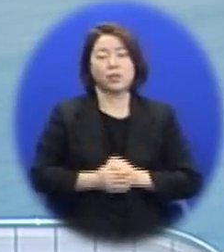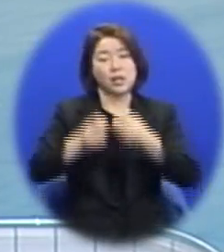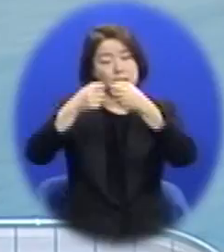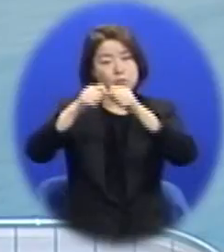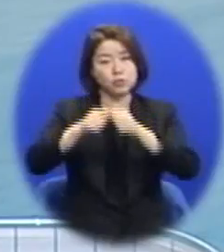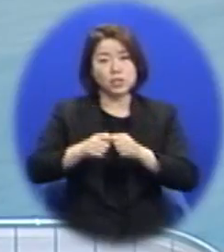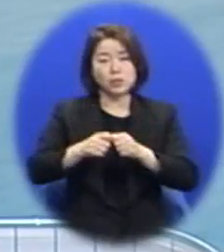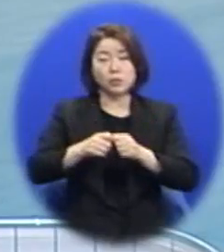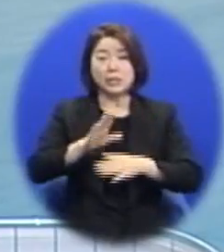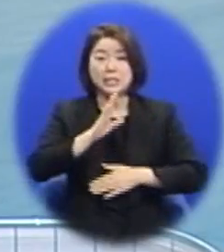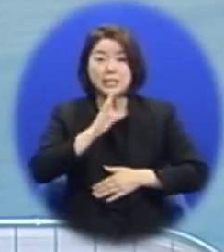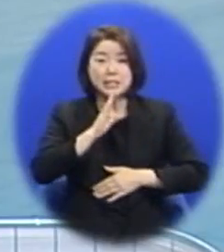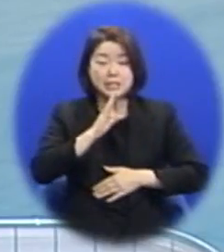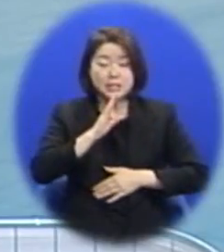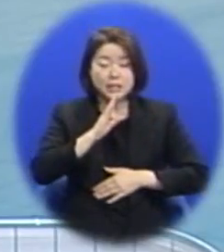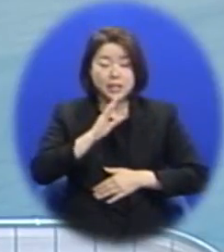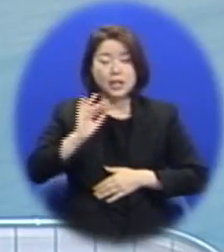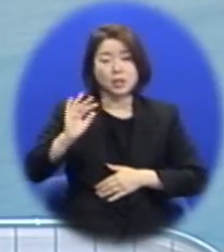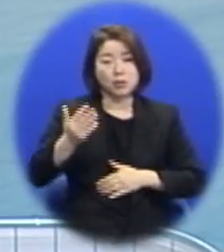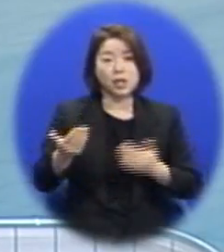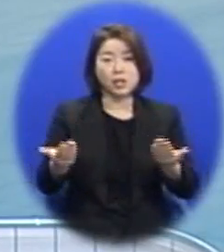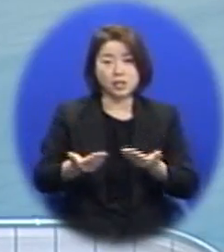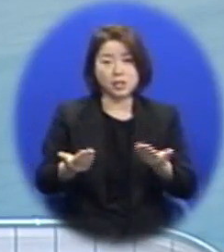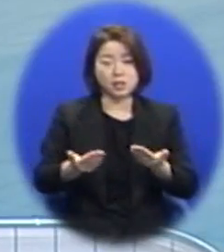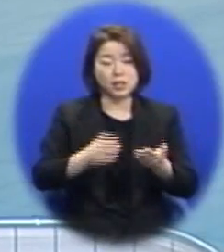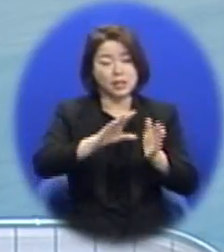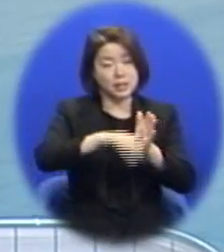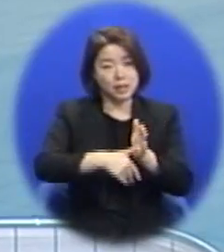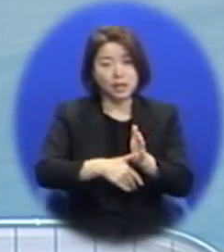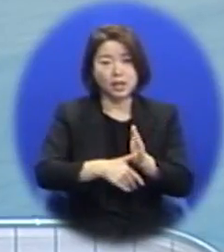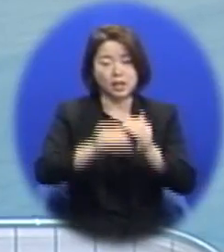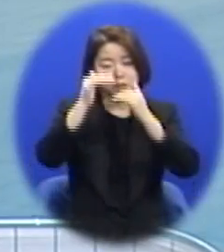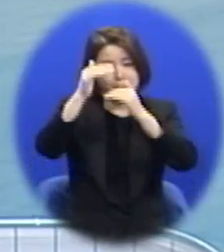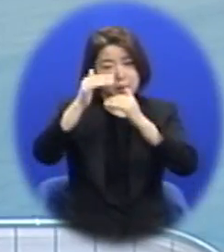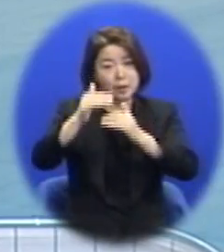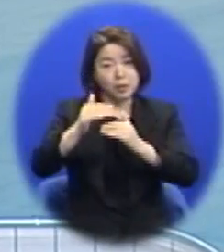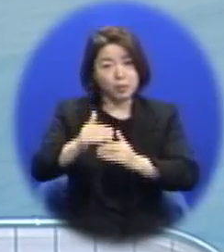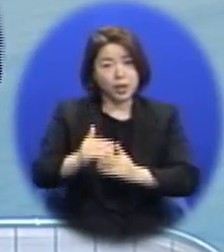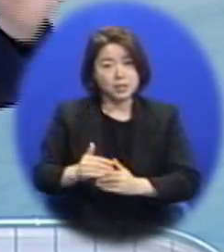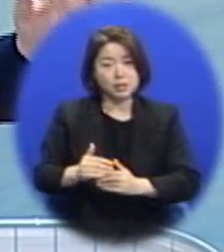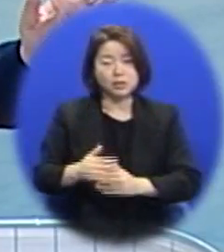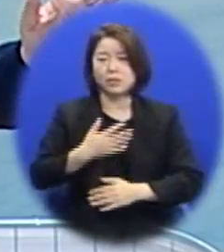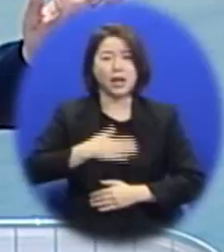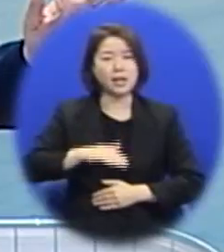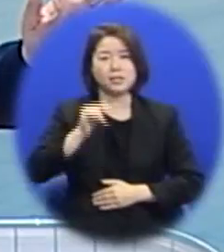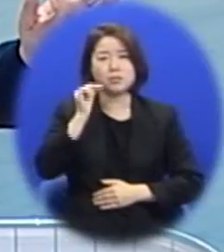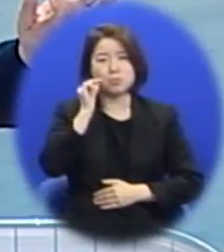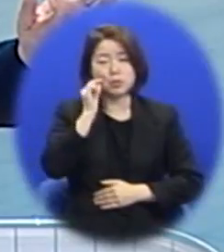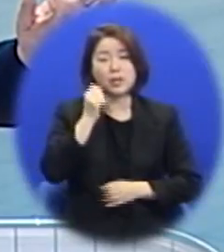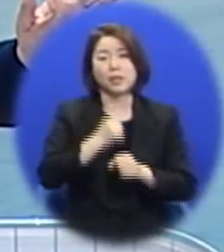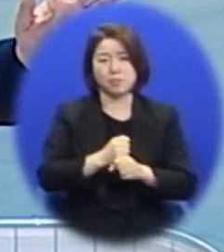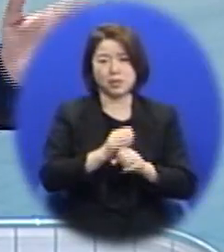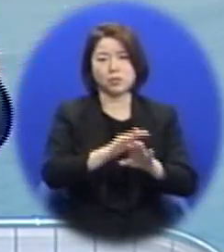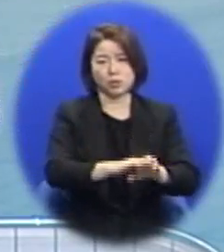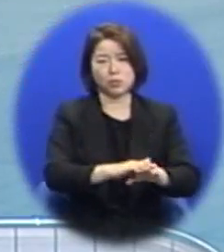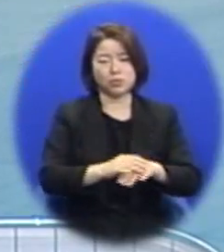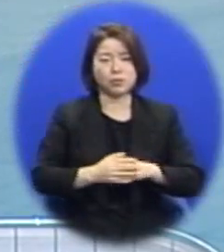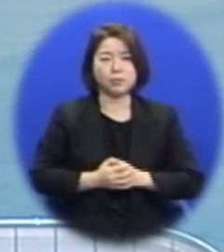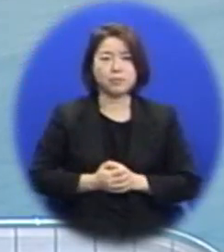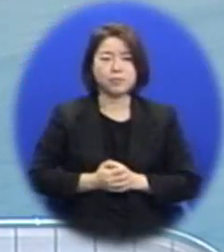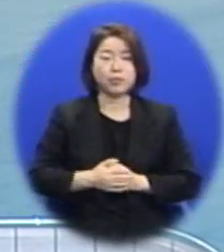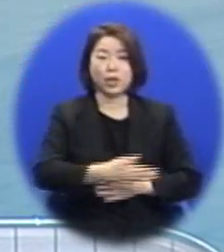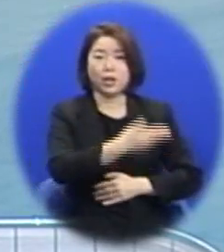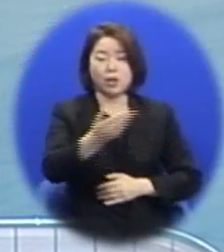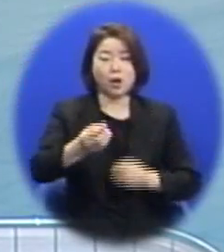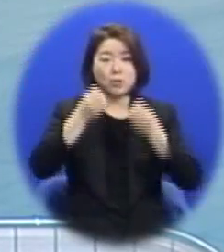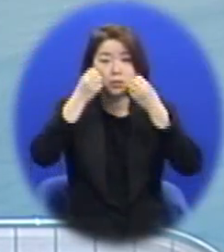구체적으로 실제적으로 되어질 일과 또 때와 과정은 알지 못하게 하셨다는 거예요. 여러분, 새로운